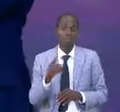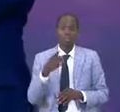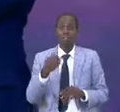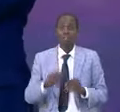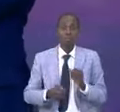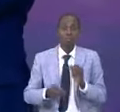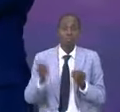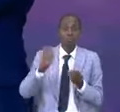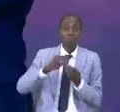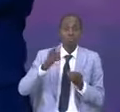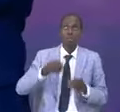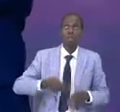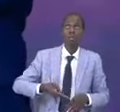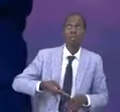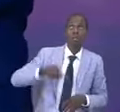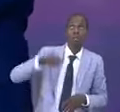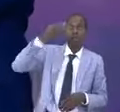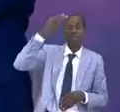plus